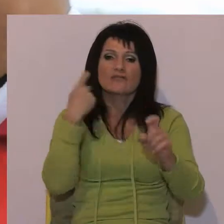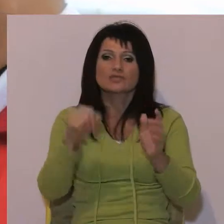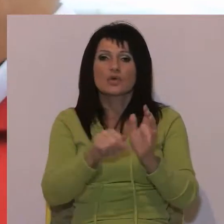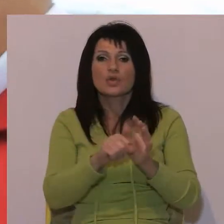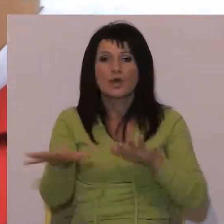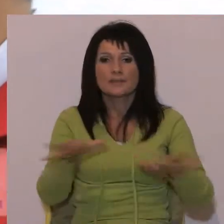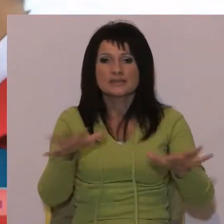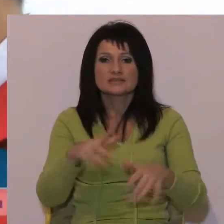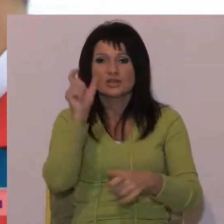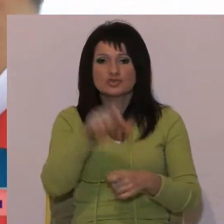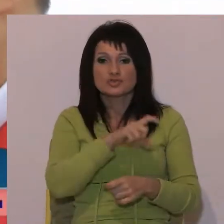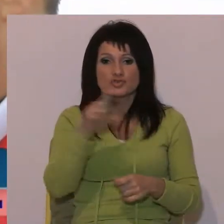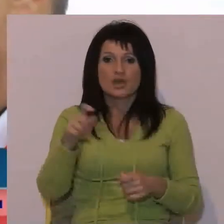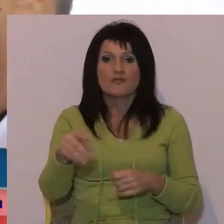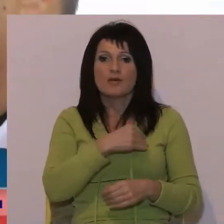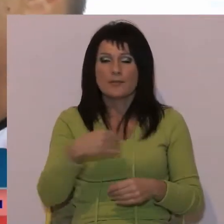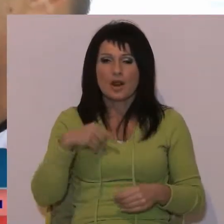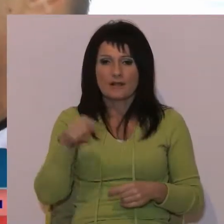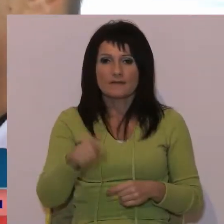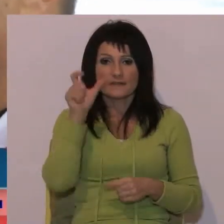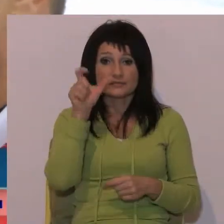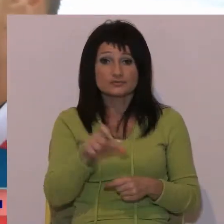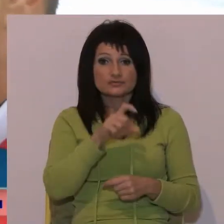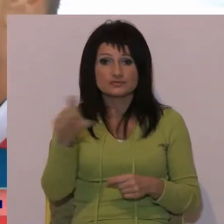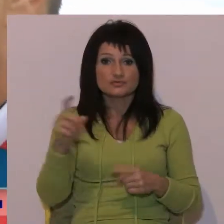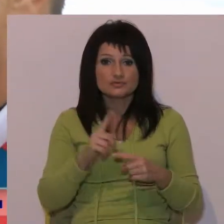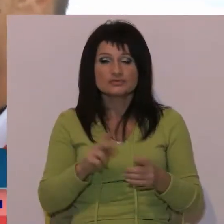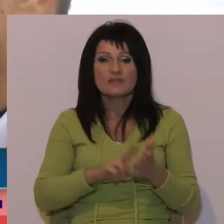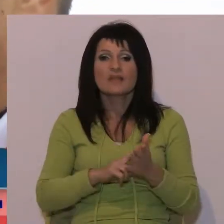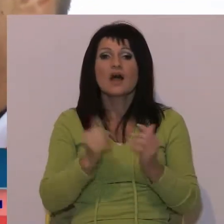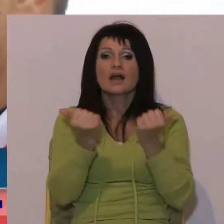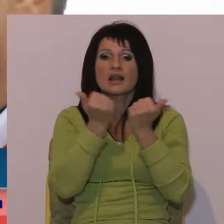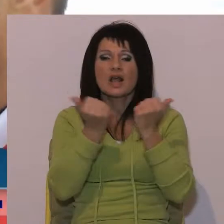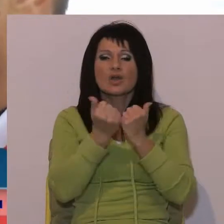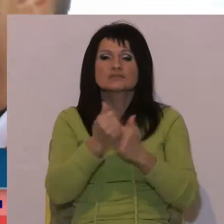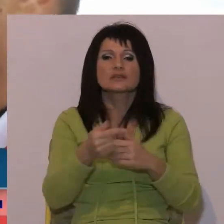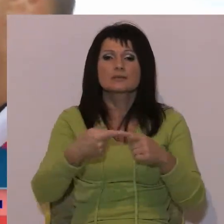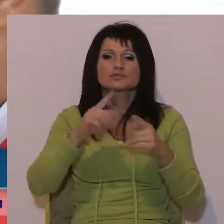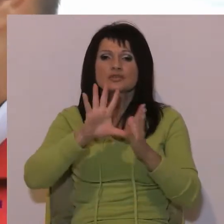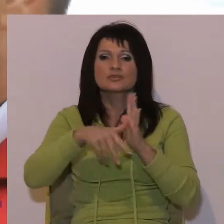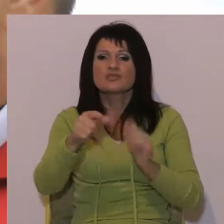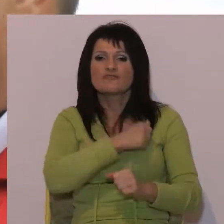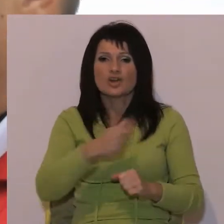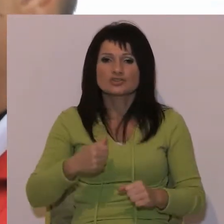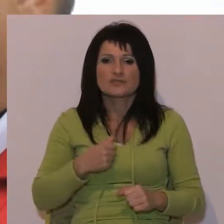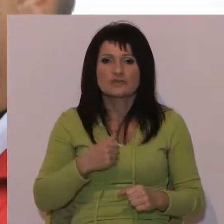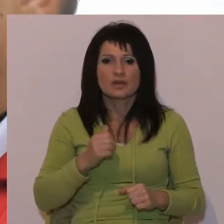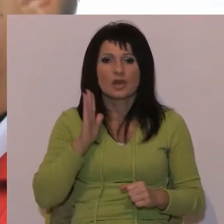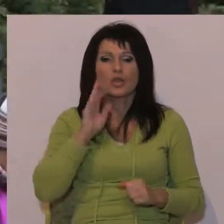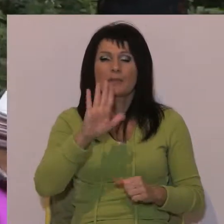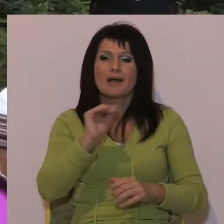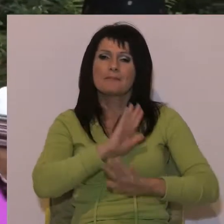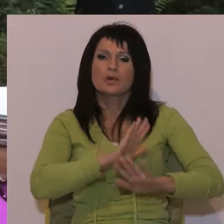w Polsce. A ten krzyż na krakowskim przedmieściu Warszawy. Kto ma bronić tego